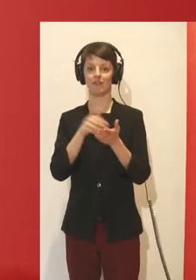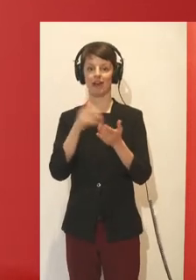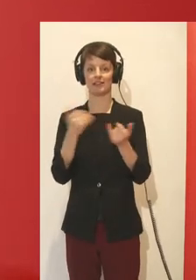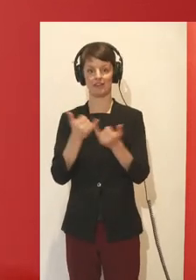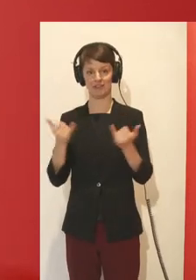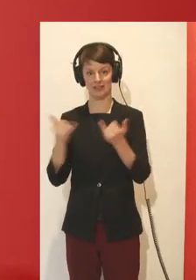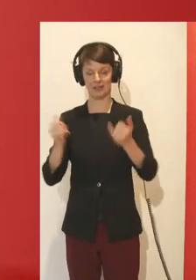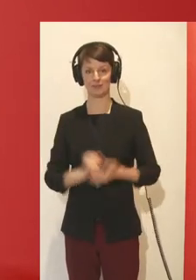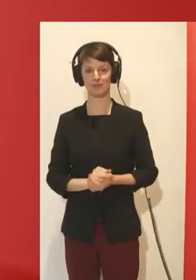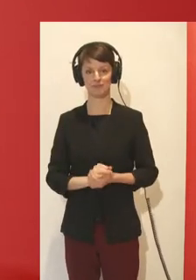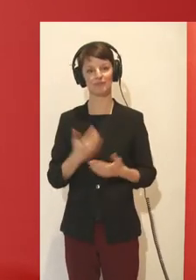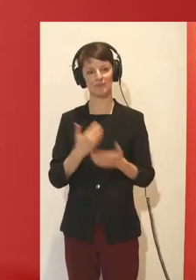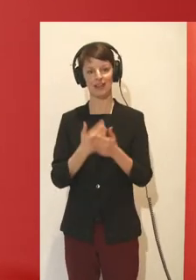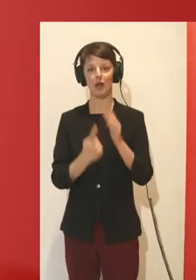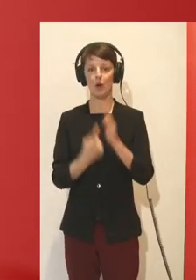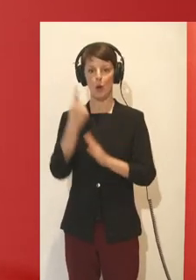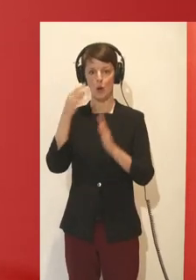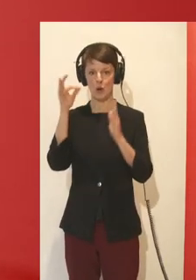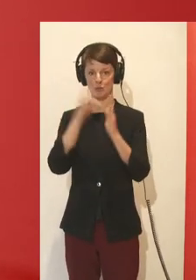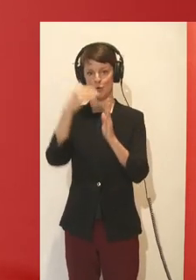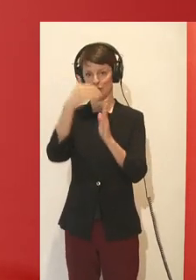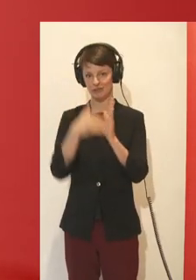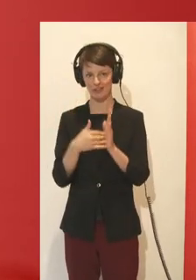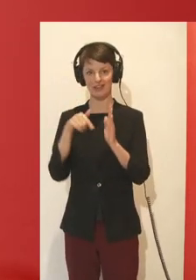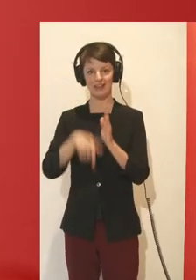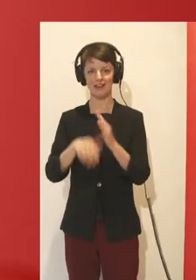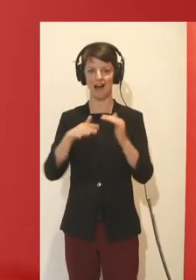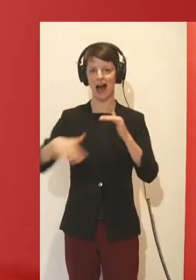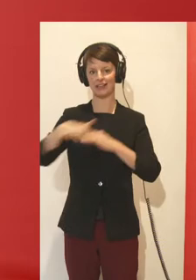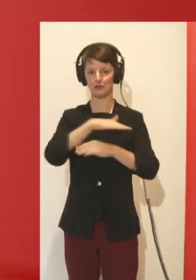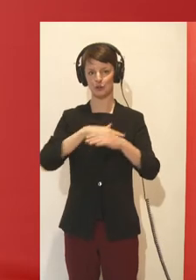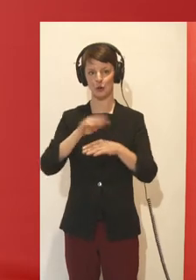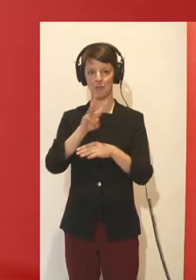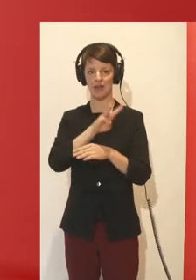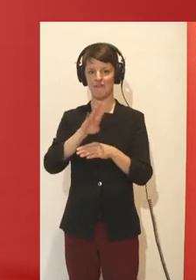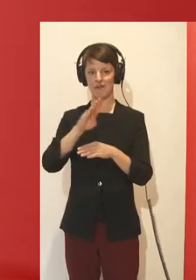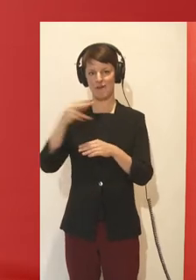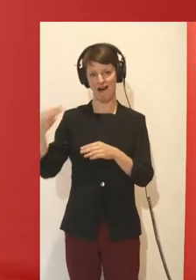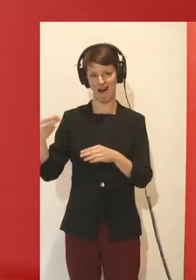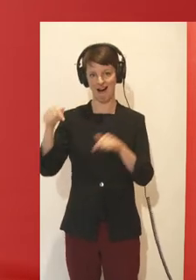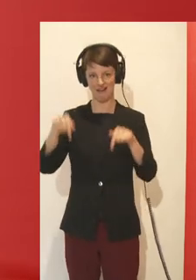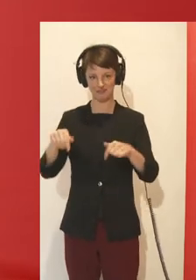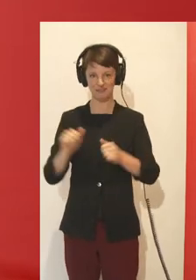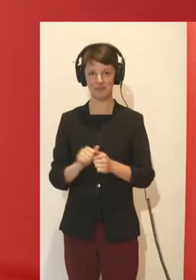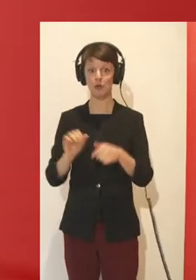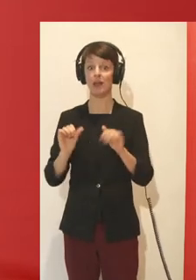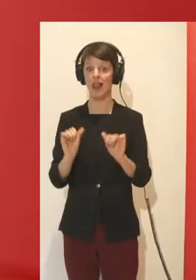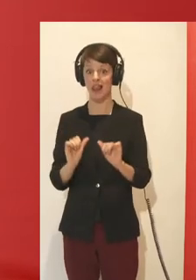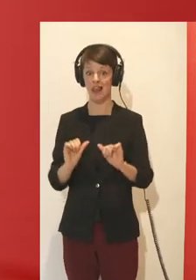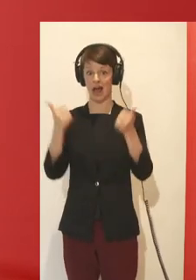das sind die highlights die hier im atrium des willy brandt hauses stattfinden und live übertragen werden